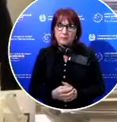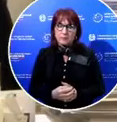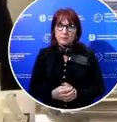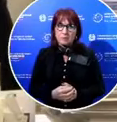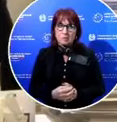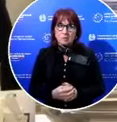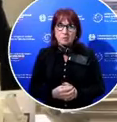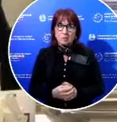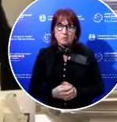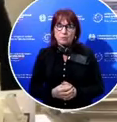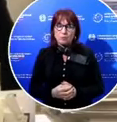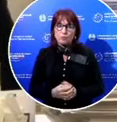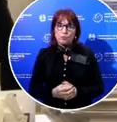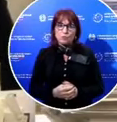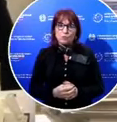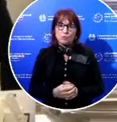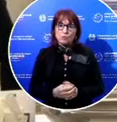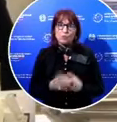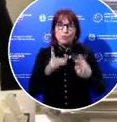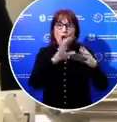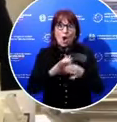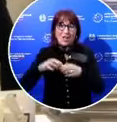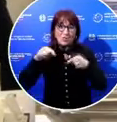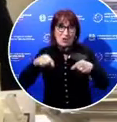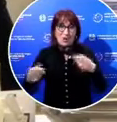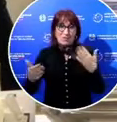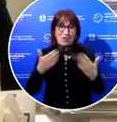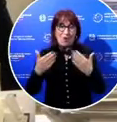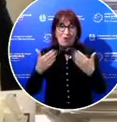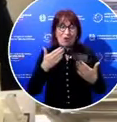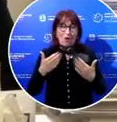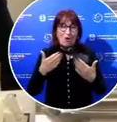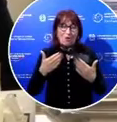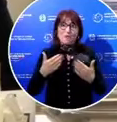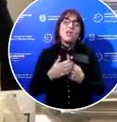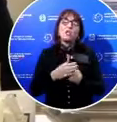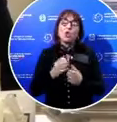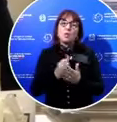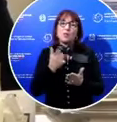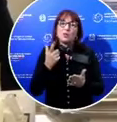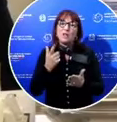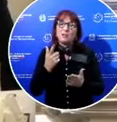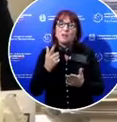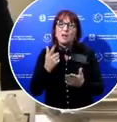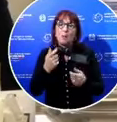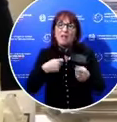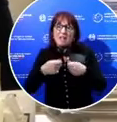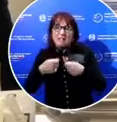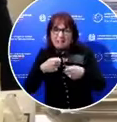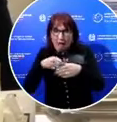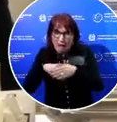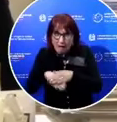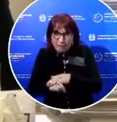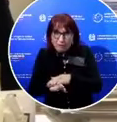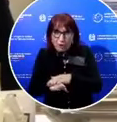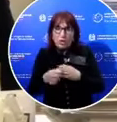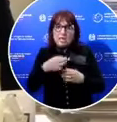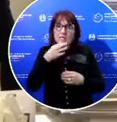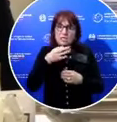importante convegno come il narcotraffico rappresenti il core business delle